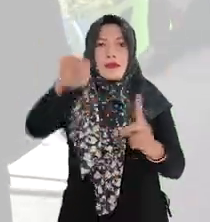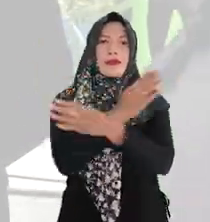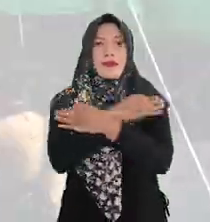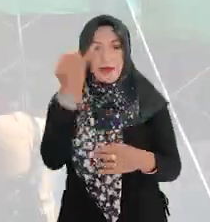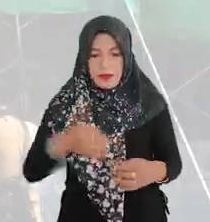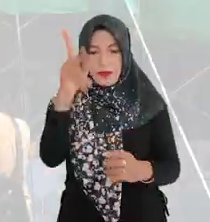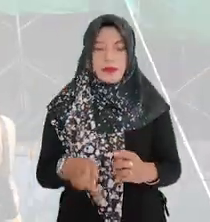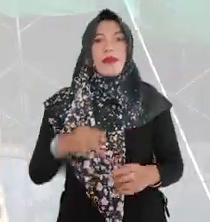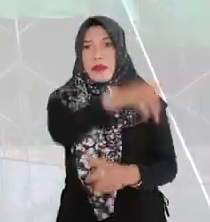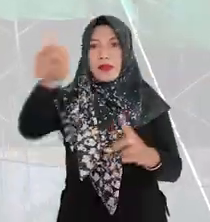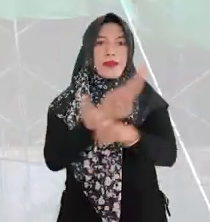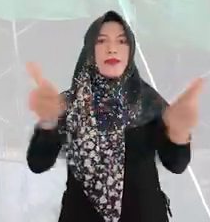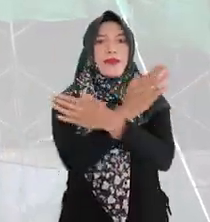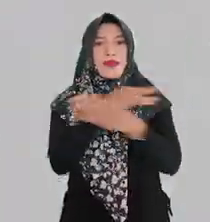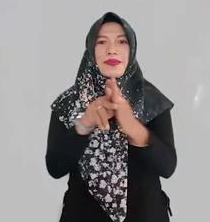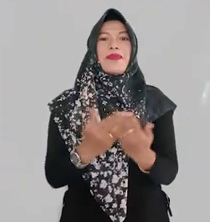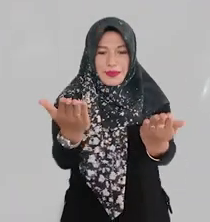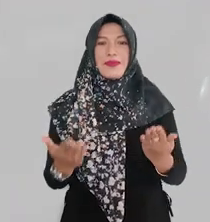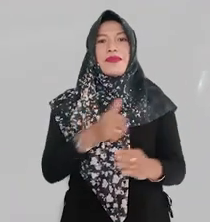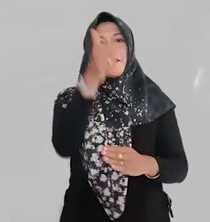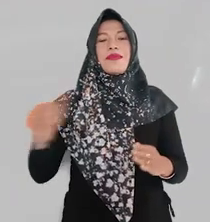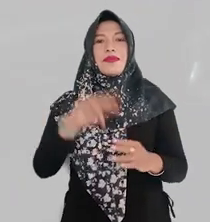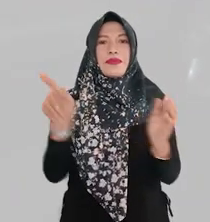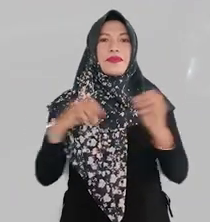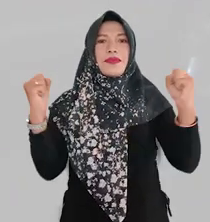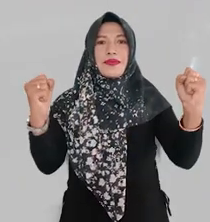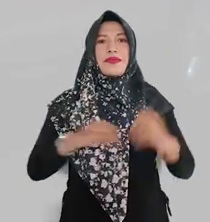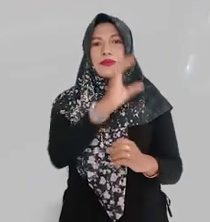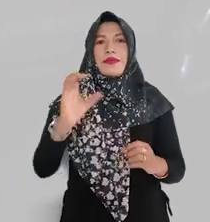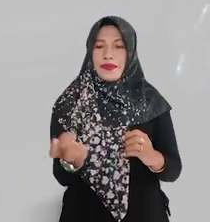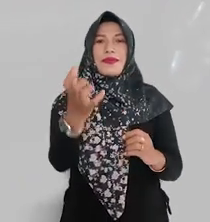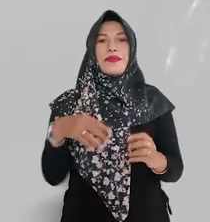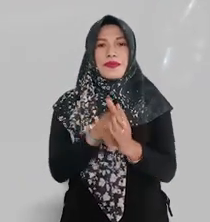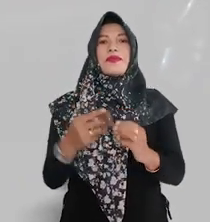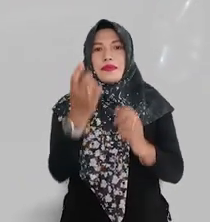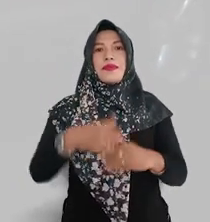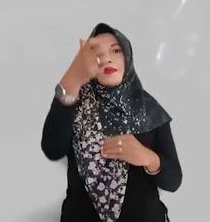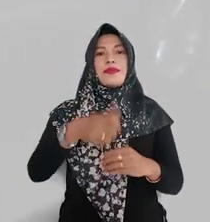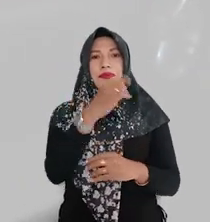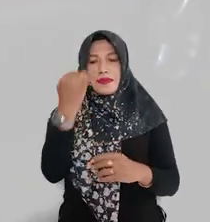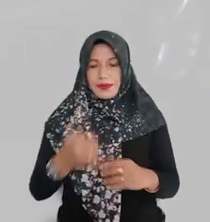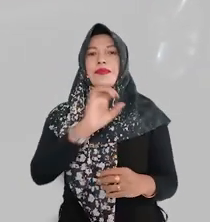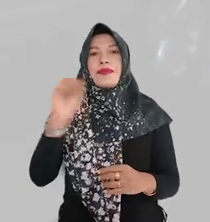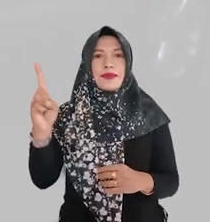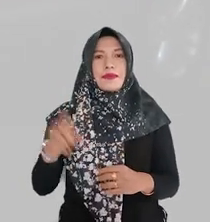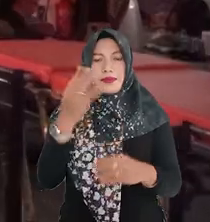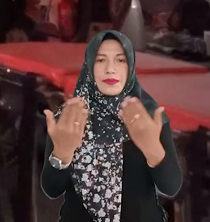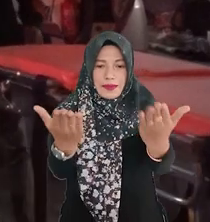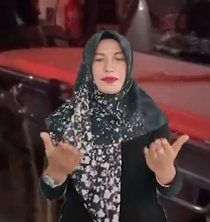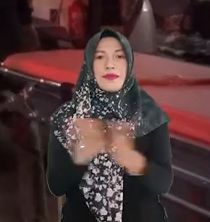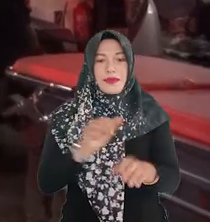pemerintah Aceh ingin memastikan semua rakyat Aceh mendapatkan akses layanan kesehatan secara mudah berkualitas dan terintegrasi